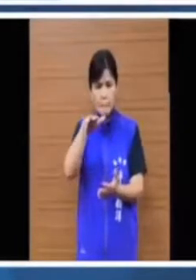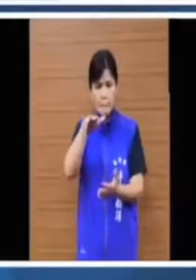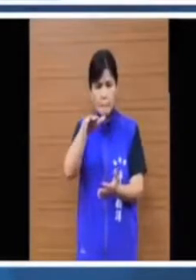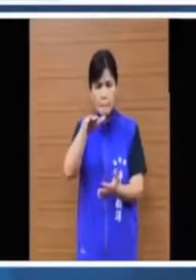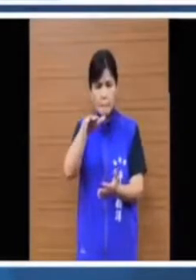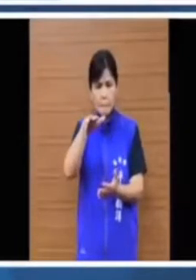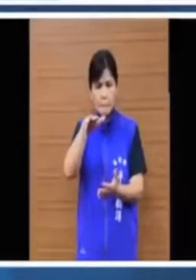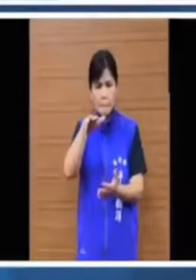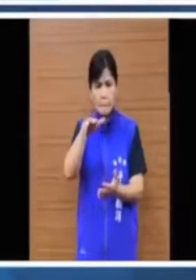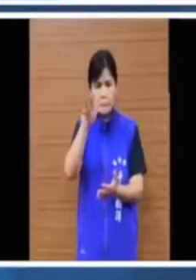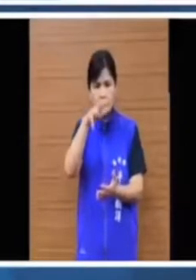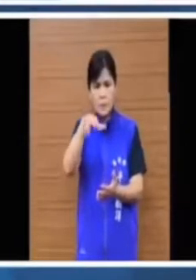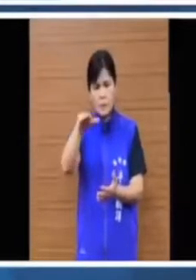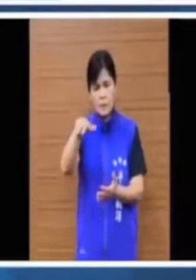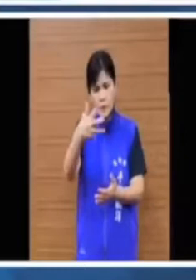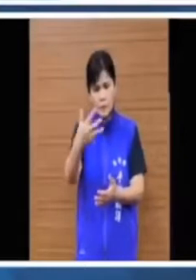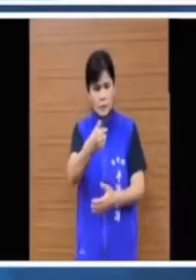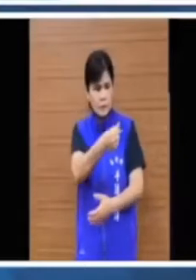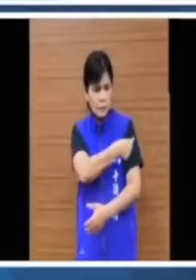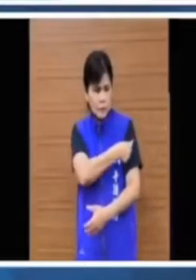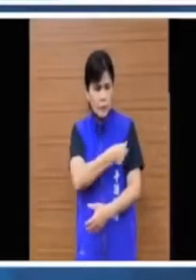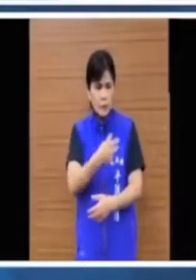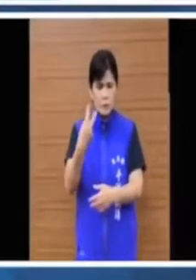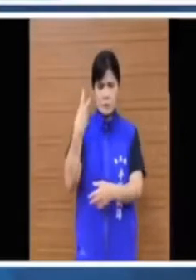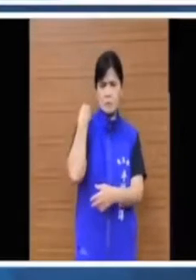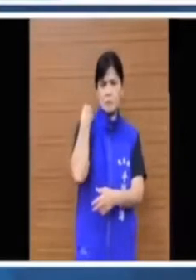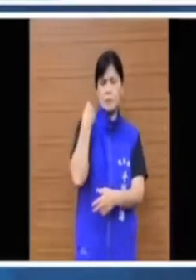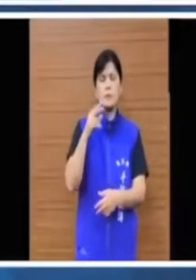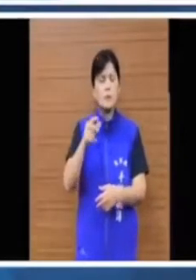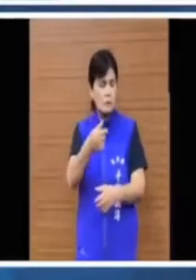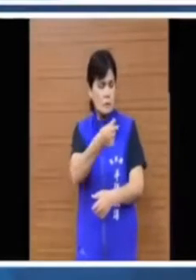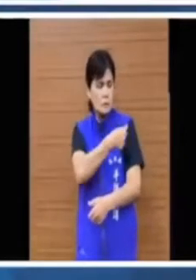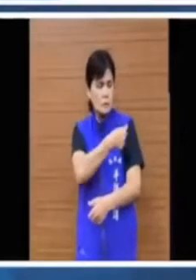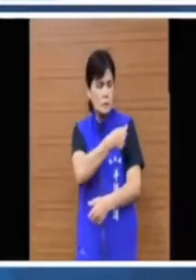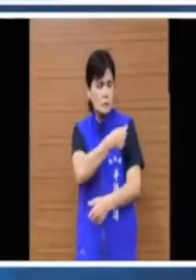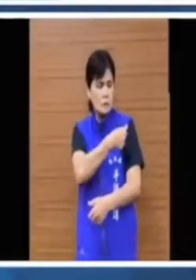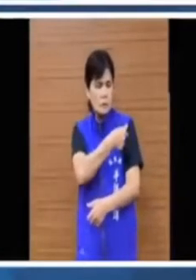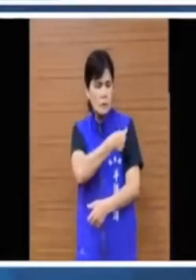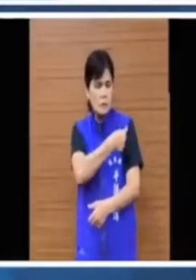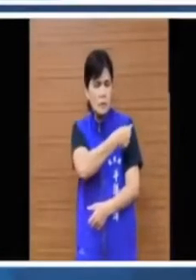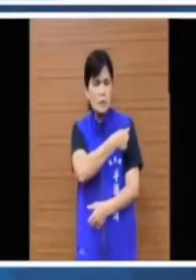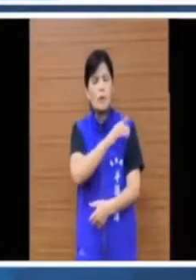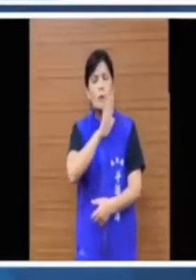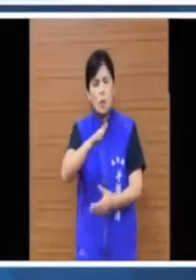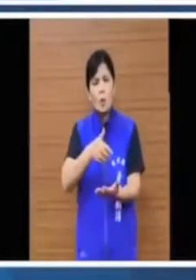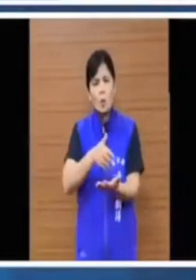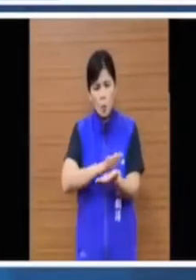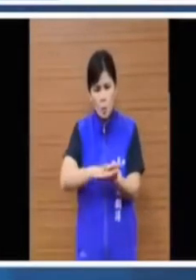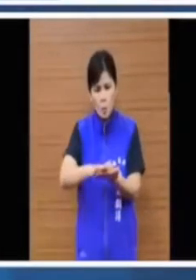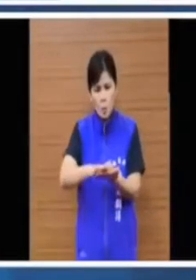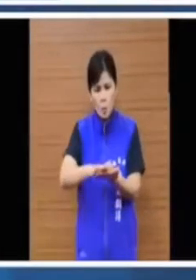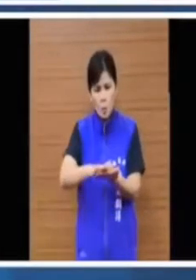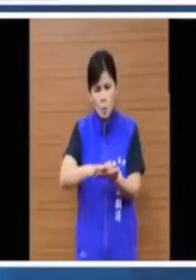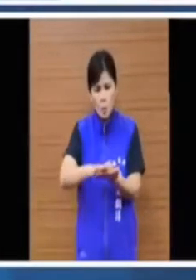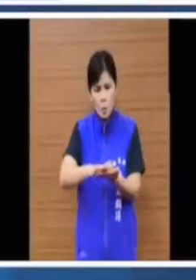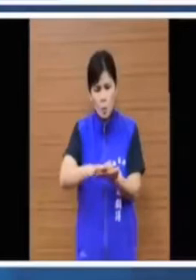苗，在前天的时候都已经施打完毕，按照中央所规